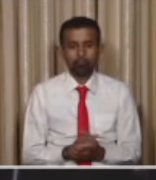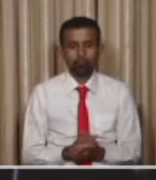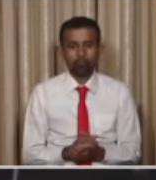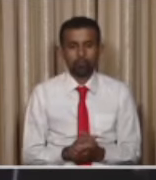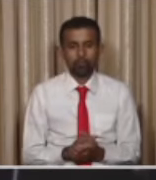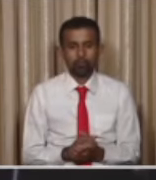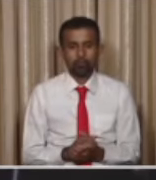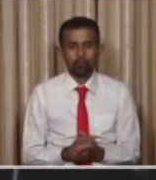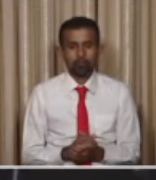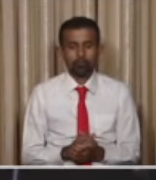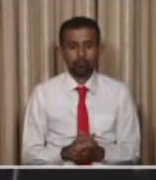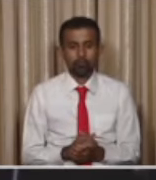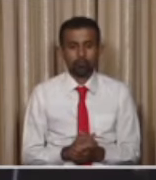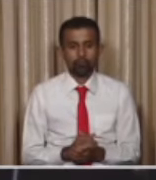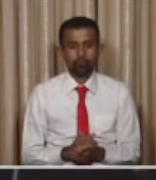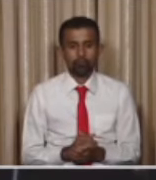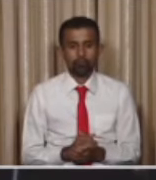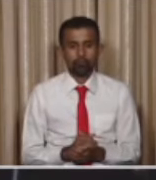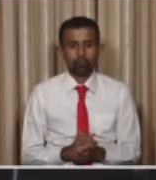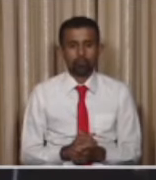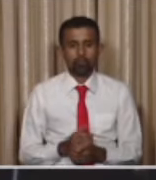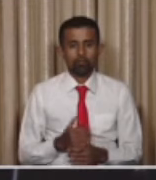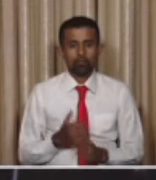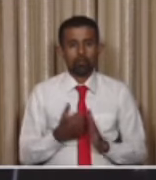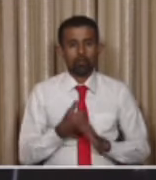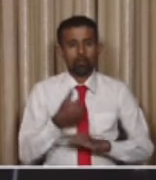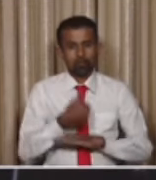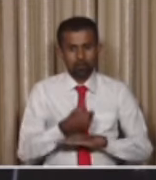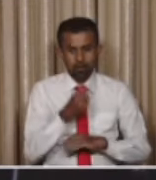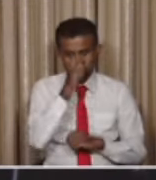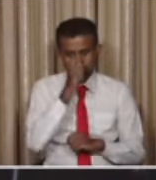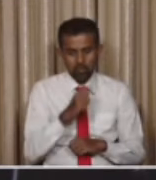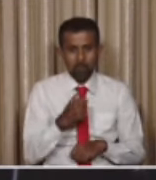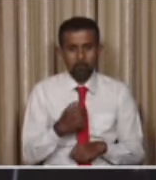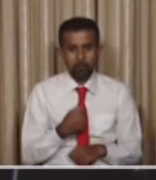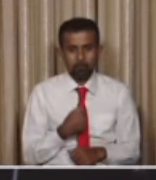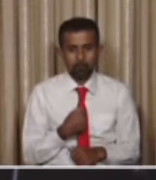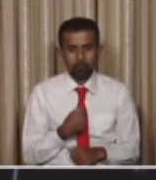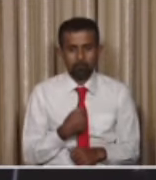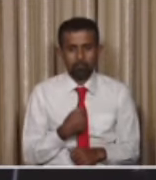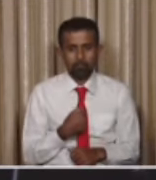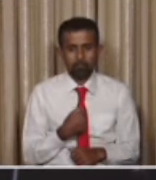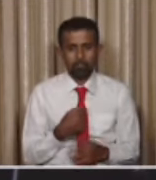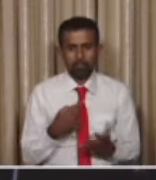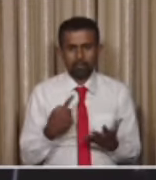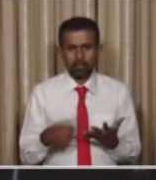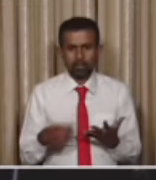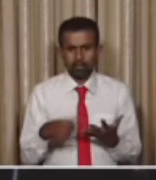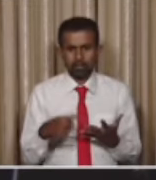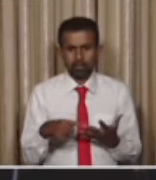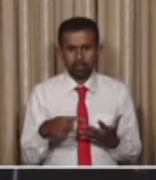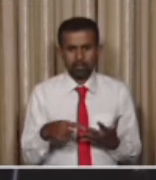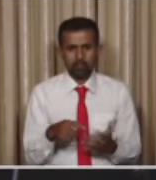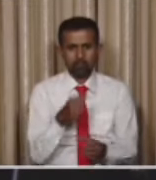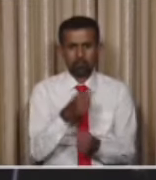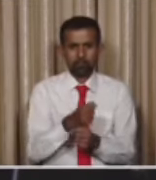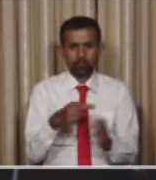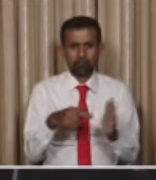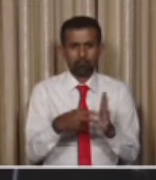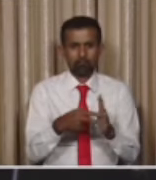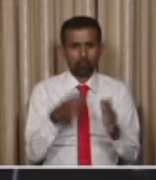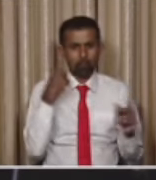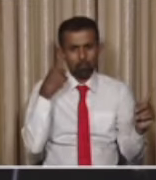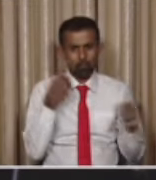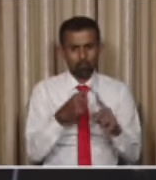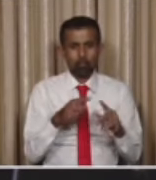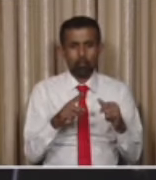මිස්ටර් ස්පීකර් The chairman, I just want to clarify certain things in the government project called Urumaya, where the people